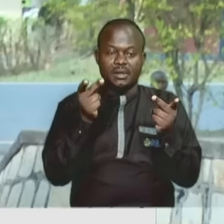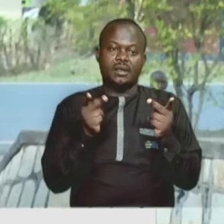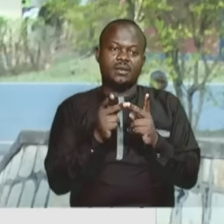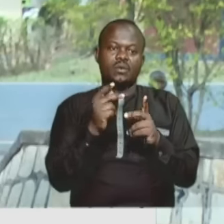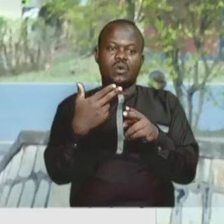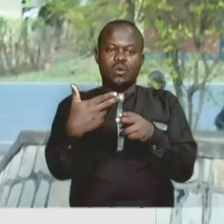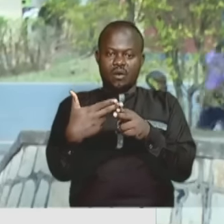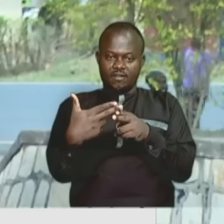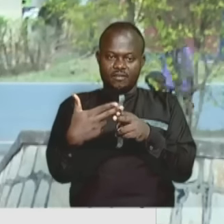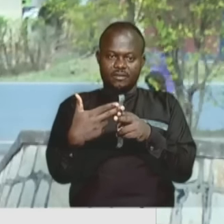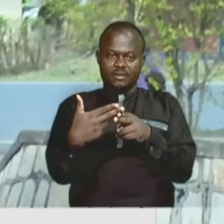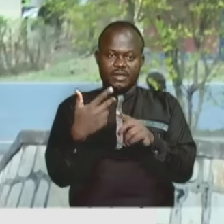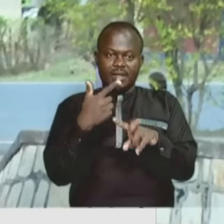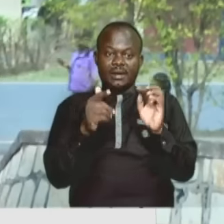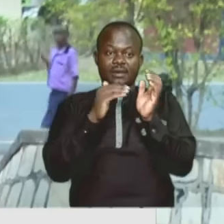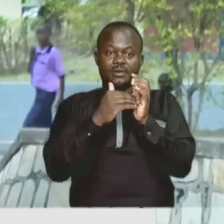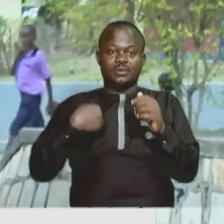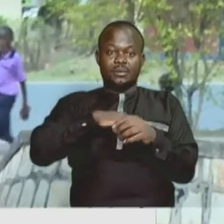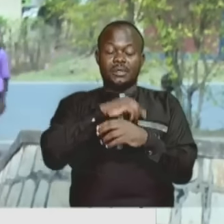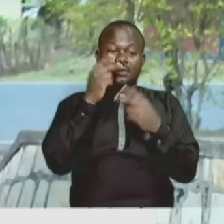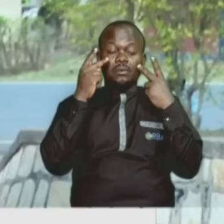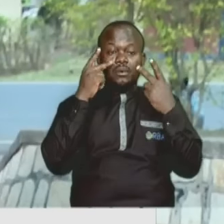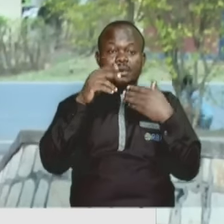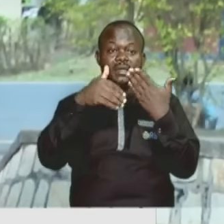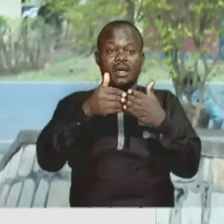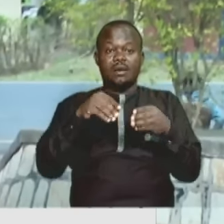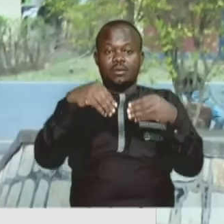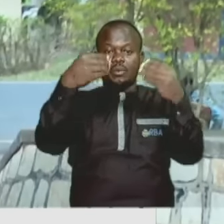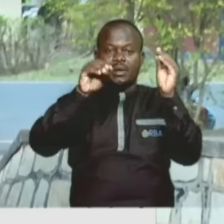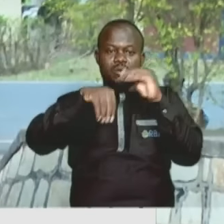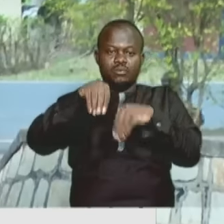noneho natwe ubwo turaba tubonye umukoro wo kuruha umusaruro